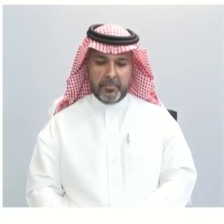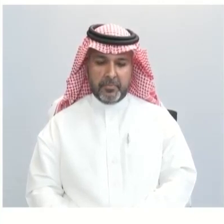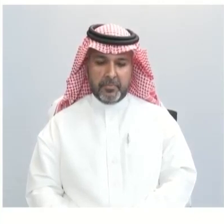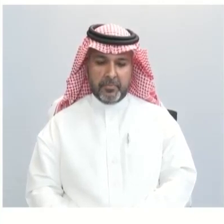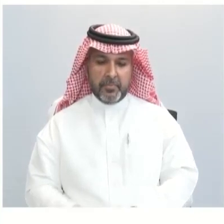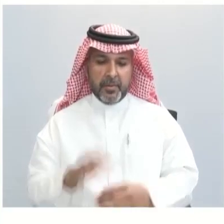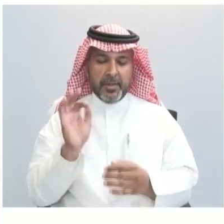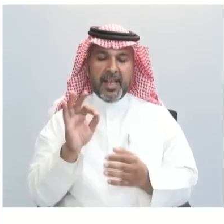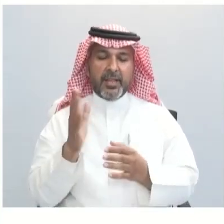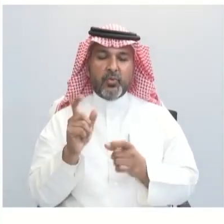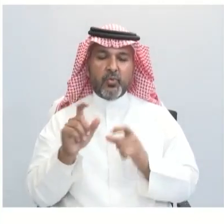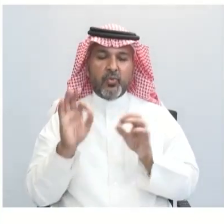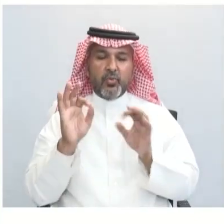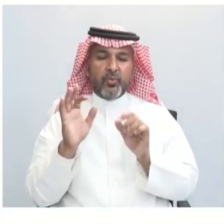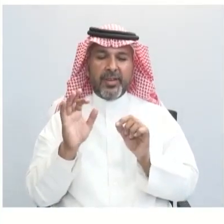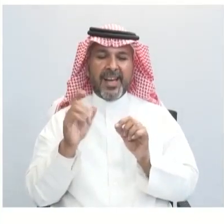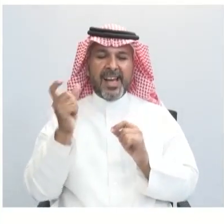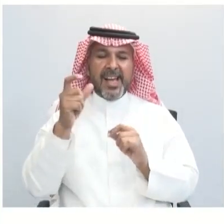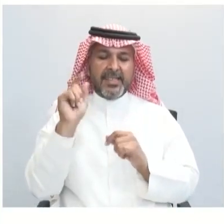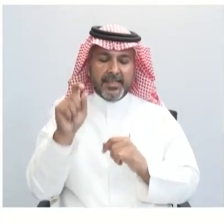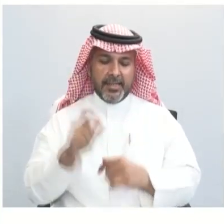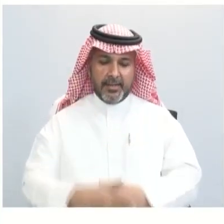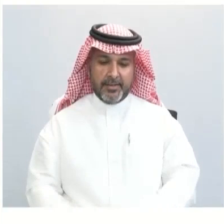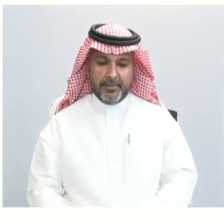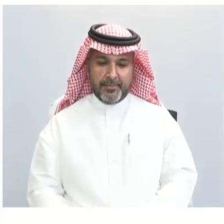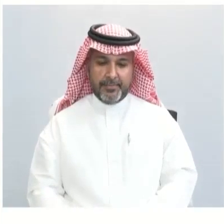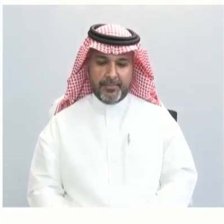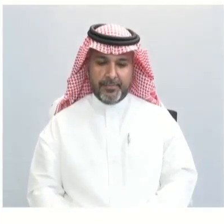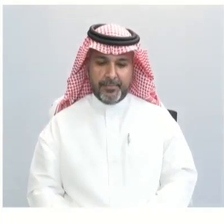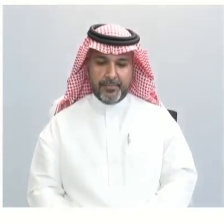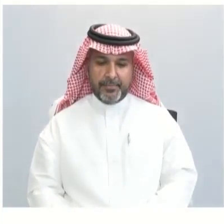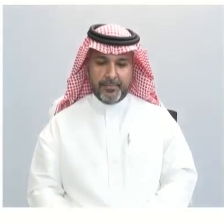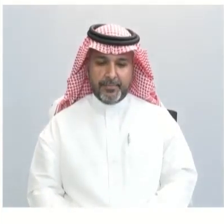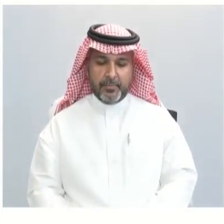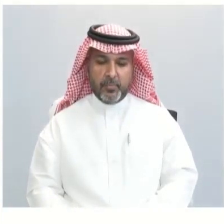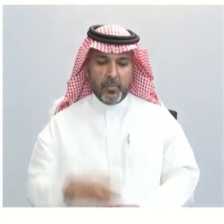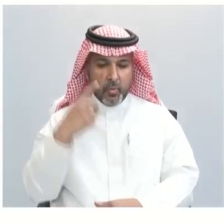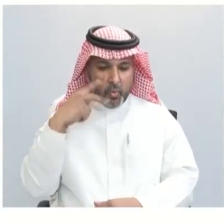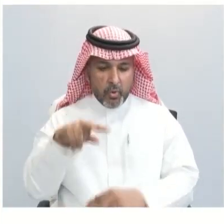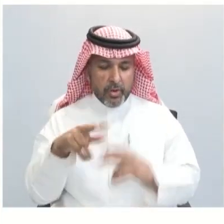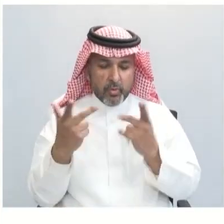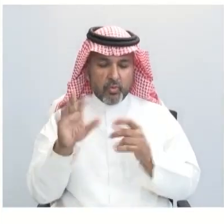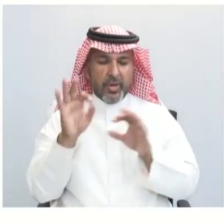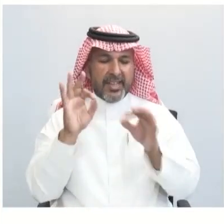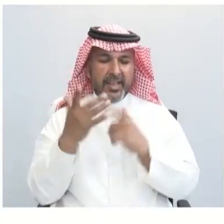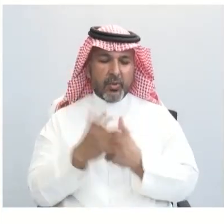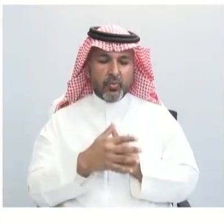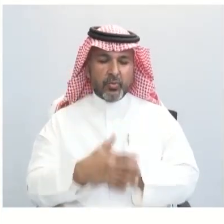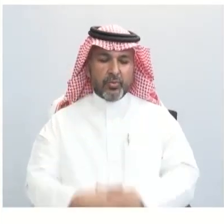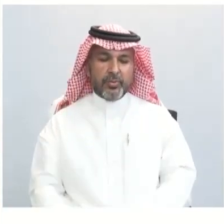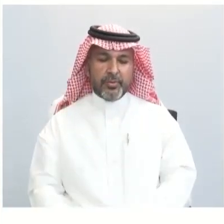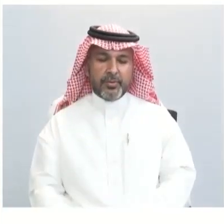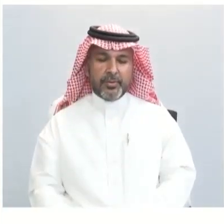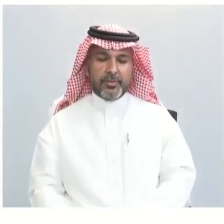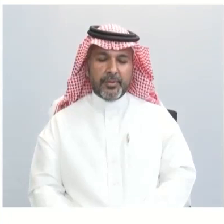بعد ذلك الضغط على نيكست. الآن نقوم باختيار